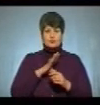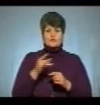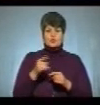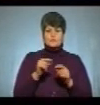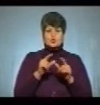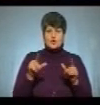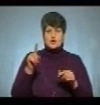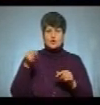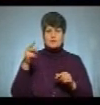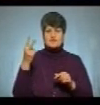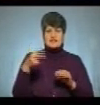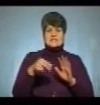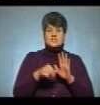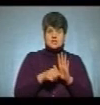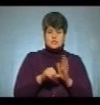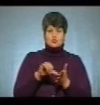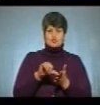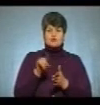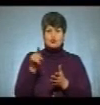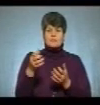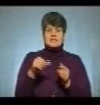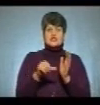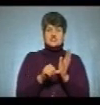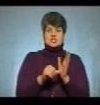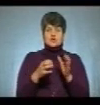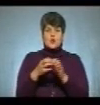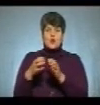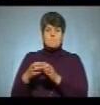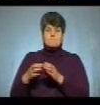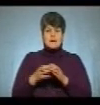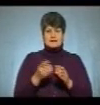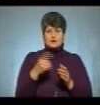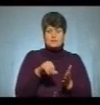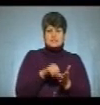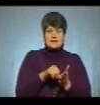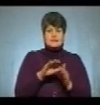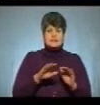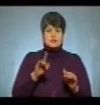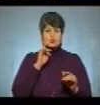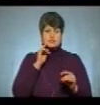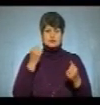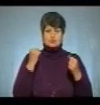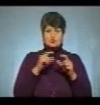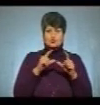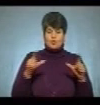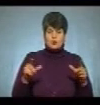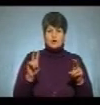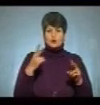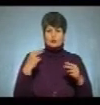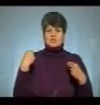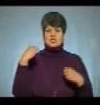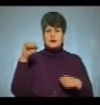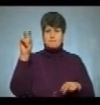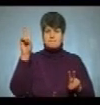школи номер 26. Участь у ньому взяли 6 команд. Тернопіль представили дитячо-юнацька спортшкола, клуб «Чемпіон» і футбольна